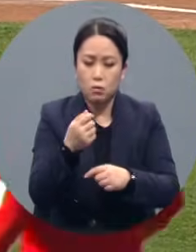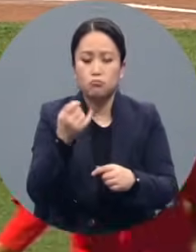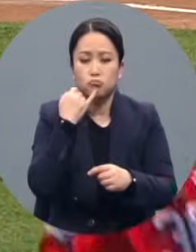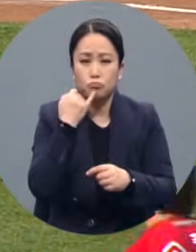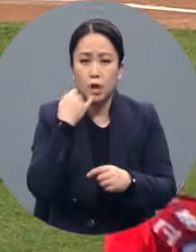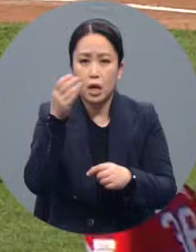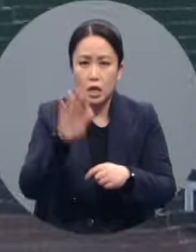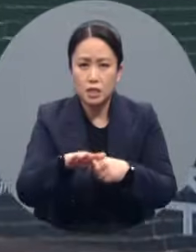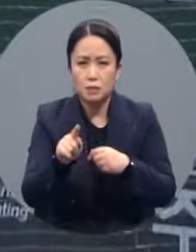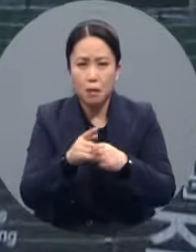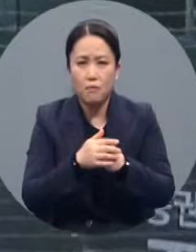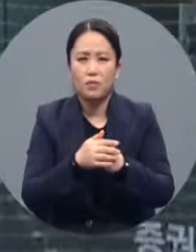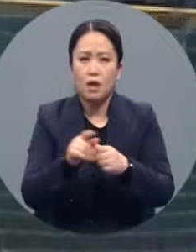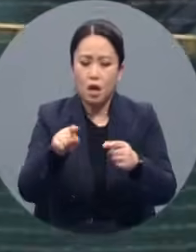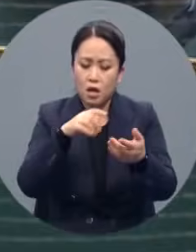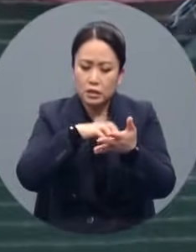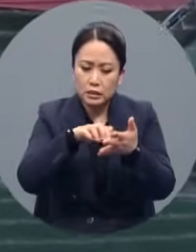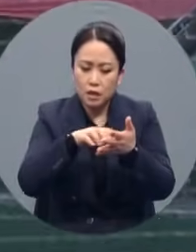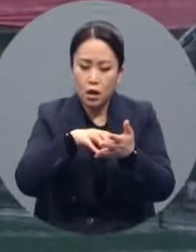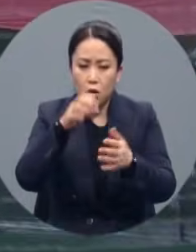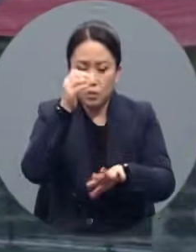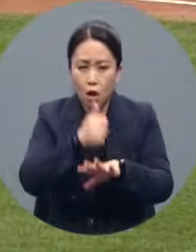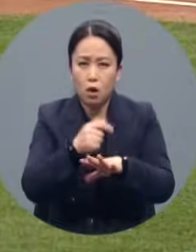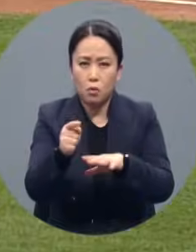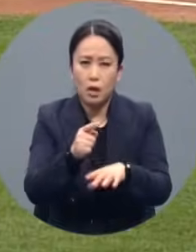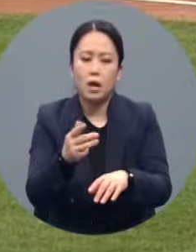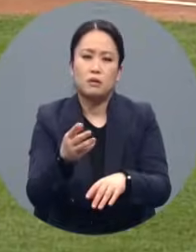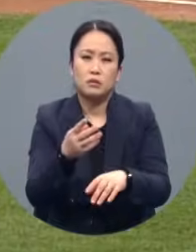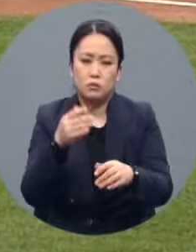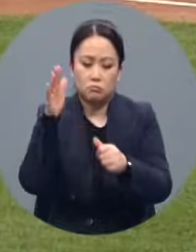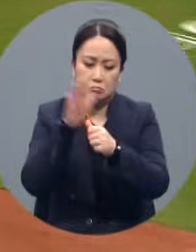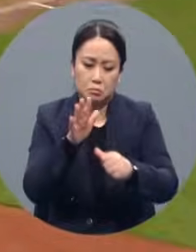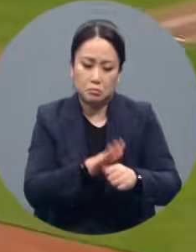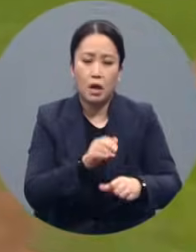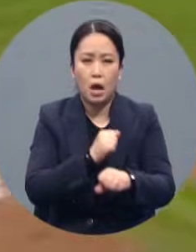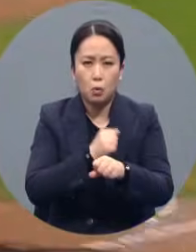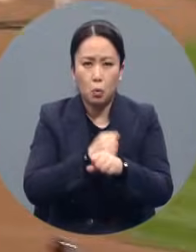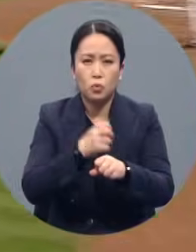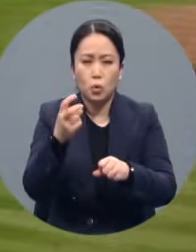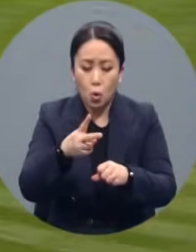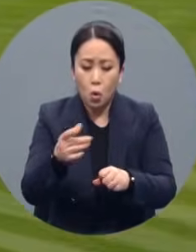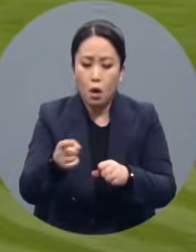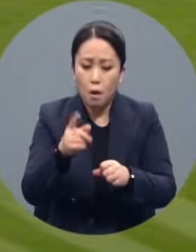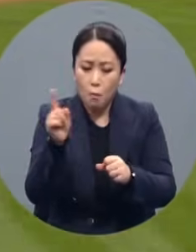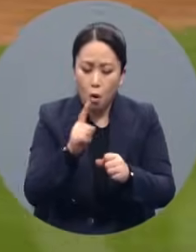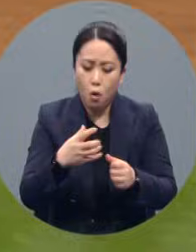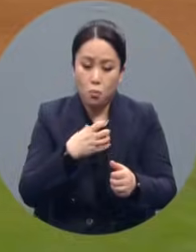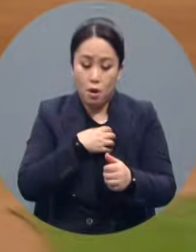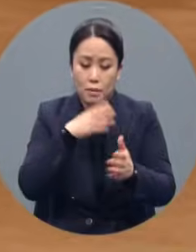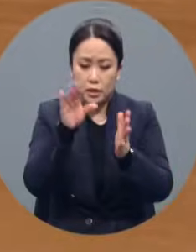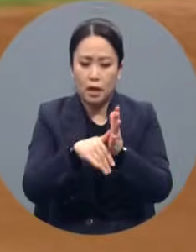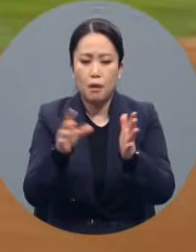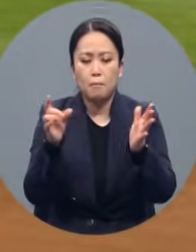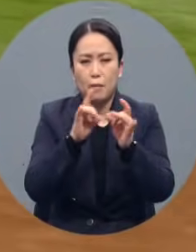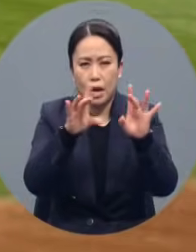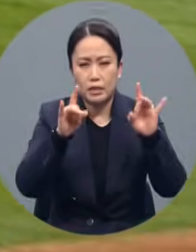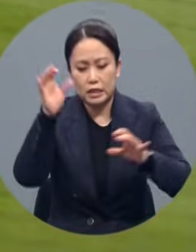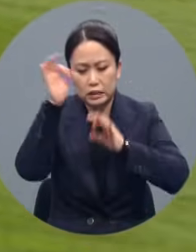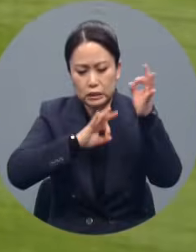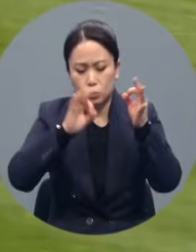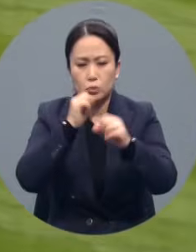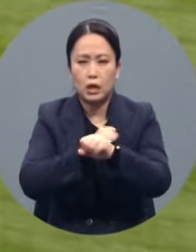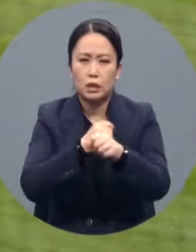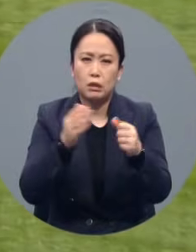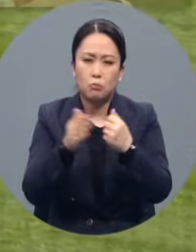꼴찌 평균 자책점을 기록한 투수진. 그리고 고비 때마다 실수를 연발한 수비력은 부산 야구 팬들의 기대감을